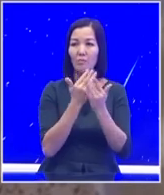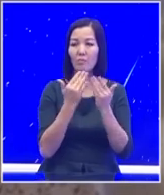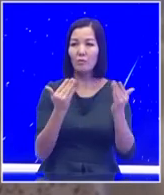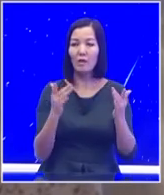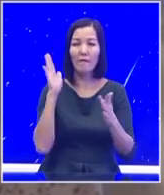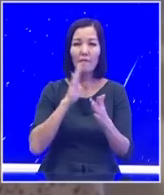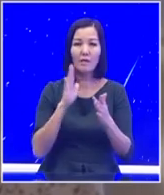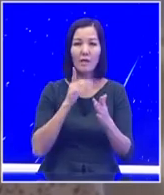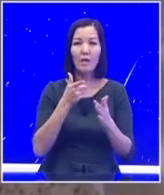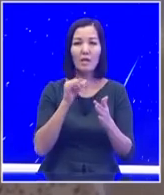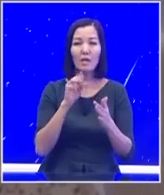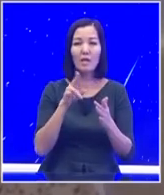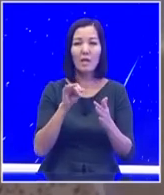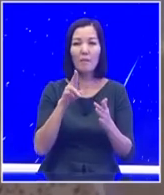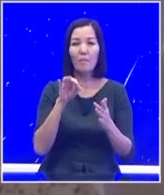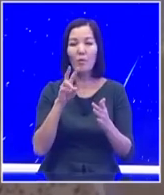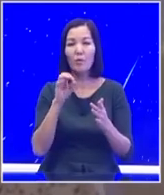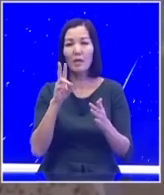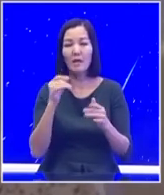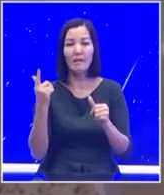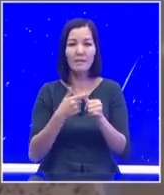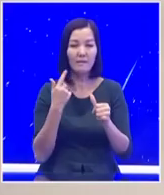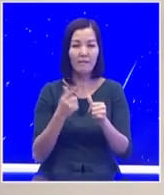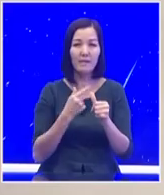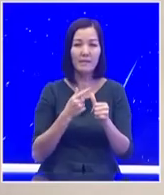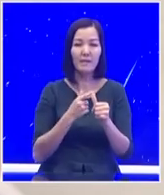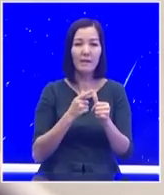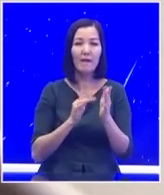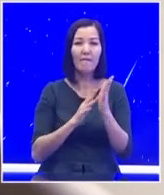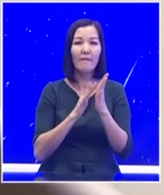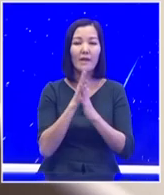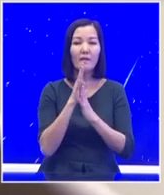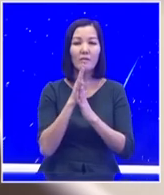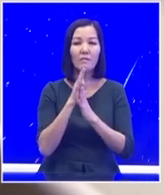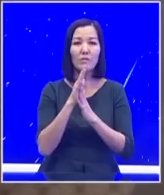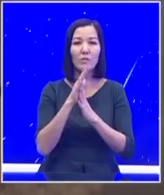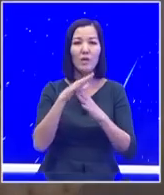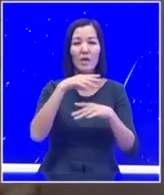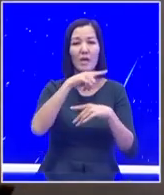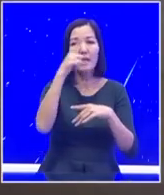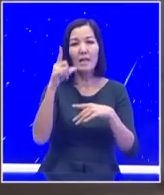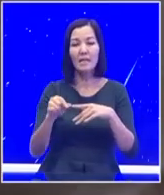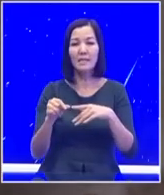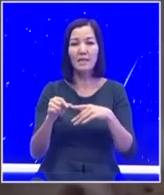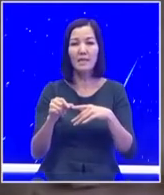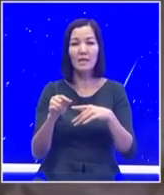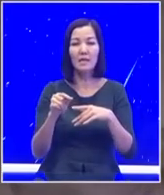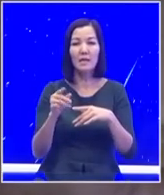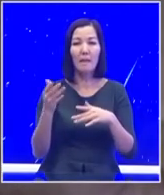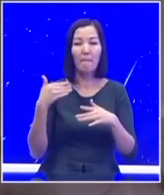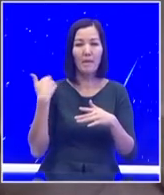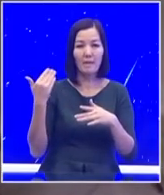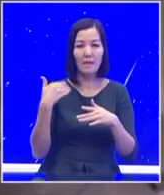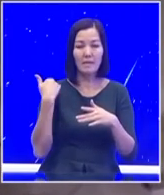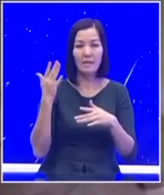это гидропоника, выращивание листьев салата я выращиваю на питательных растворах. Субстрат у